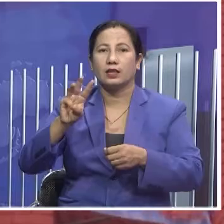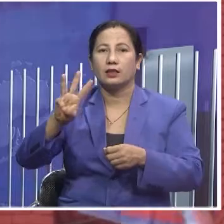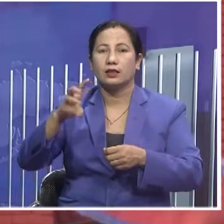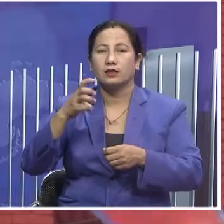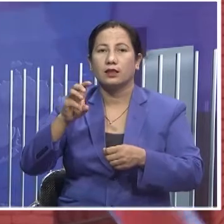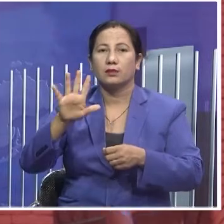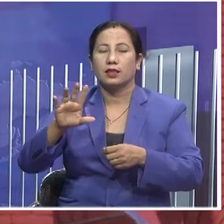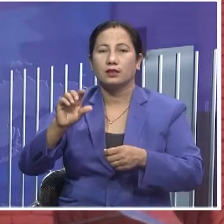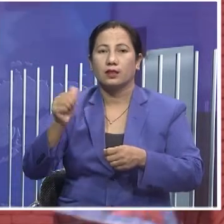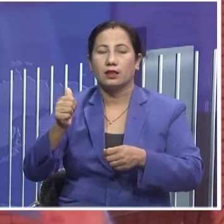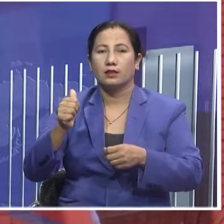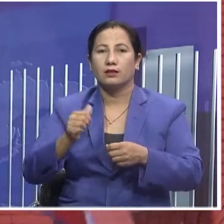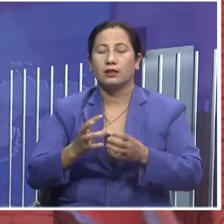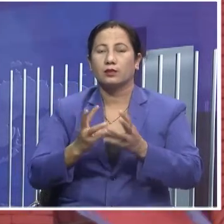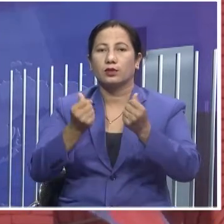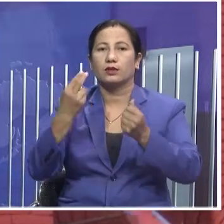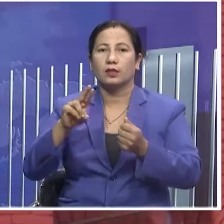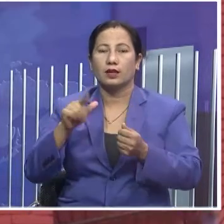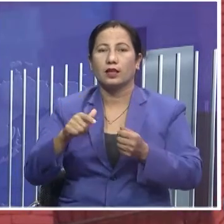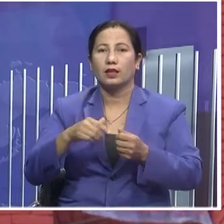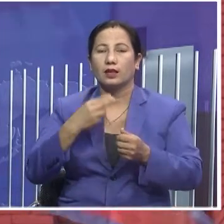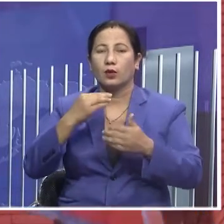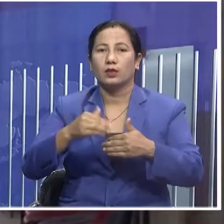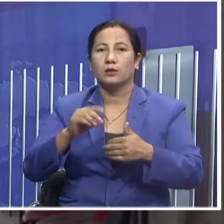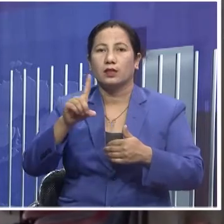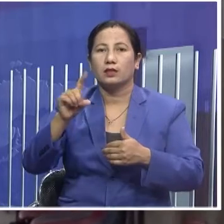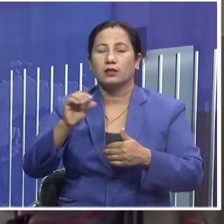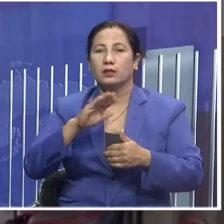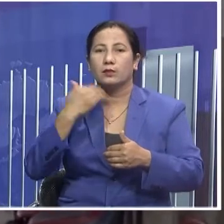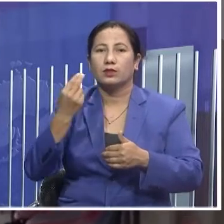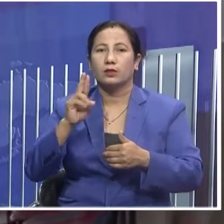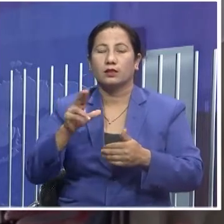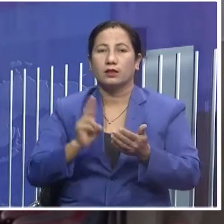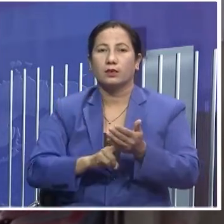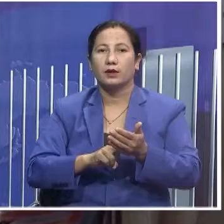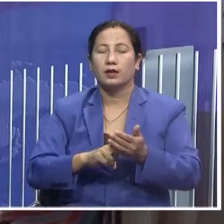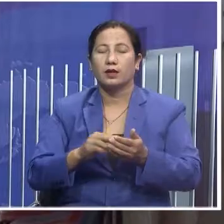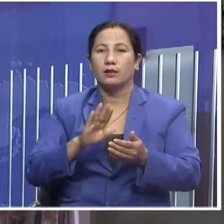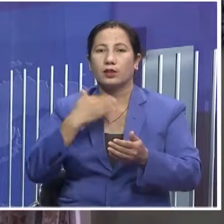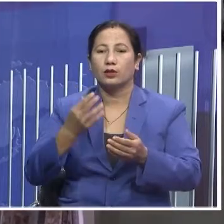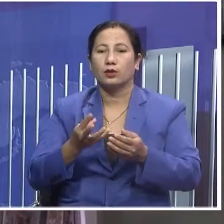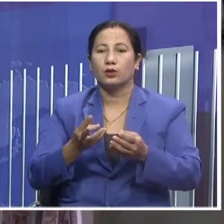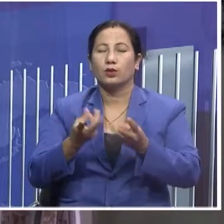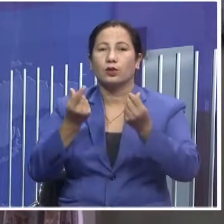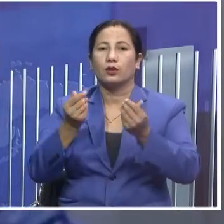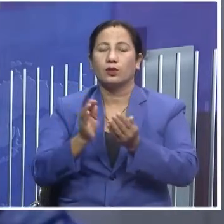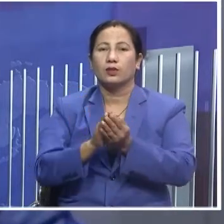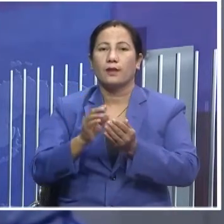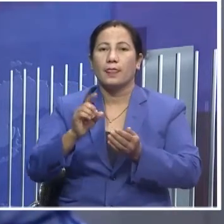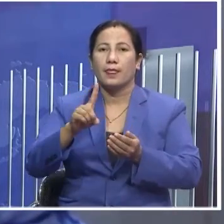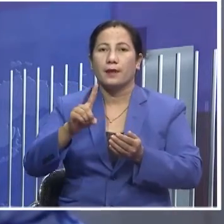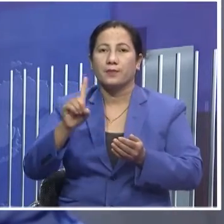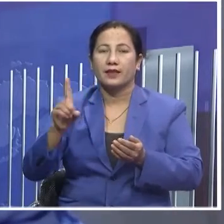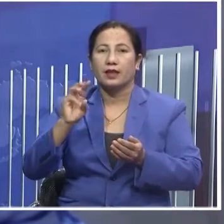1,351 जना सङ्क्रमणमुक्त भएका छन्। सोही अवधिमा 10 जनाको मृत्यु भएको छ। थपिएका सहित मृतकको कुल सङ्ख्या